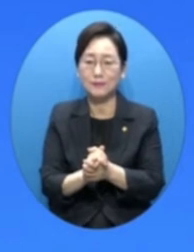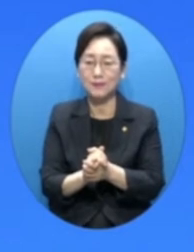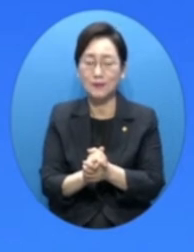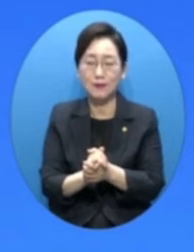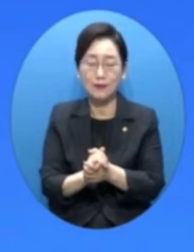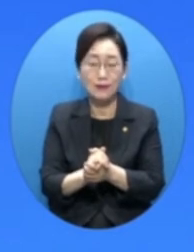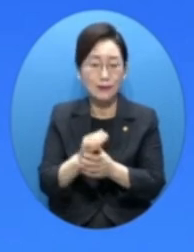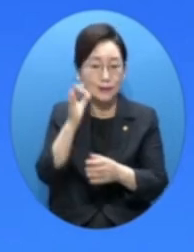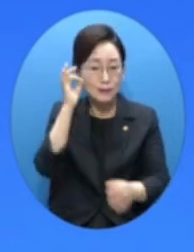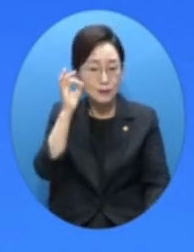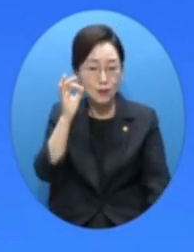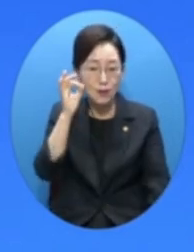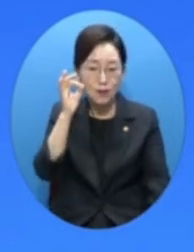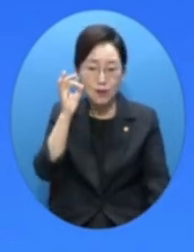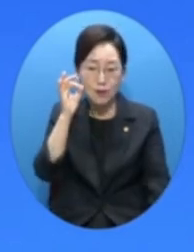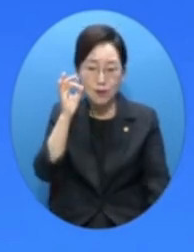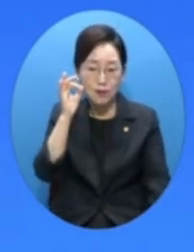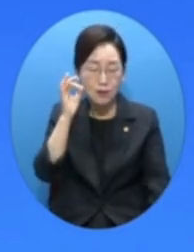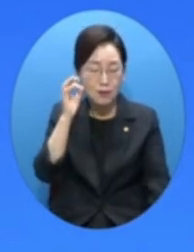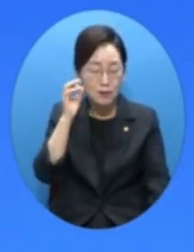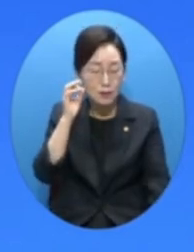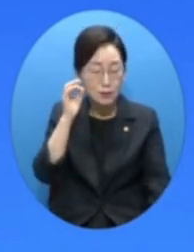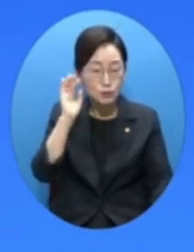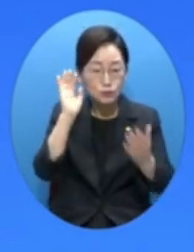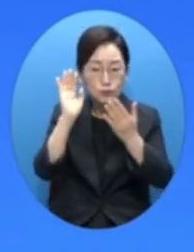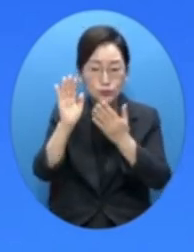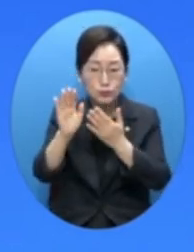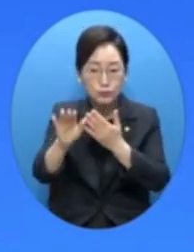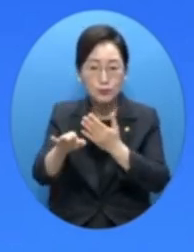열 이틀쯤 지났는데 그